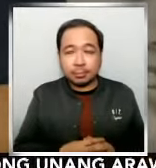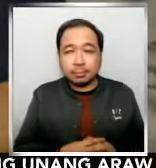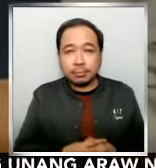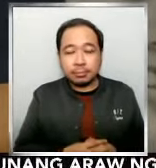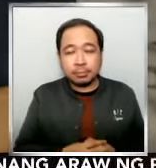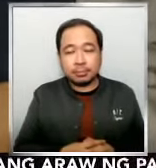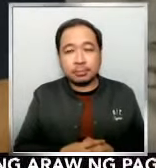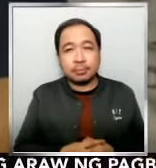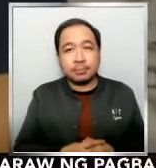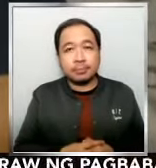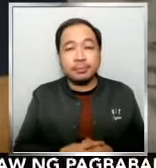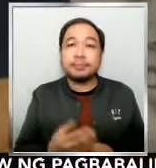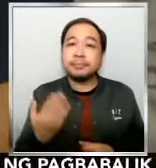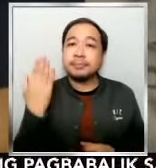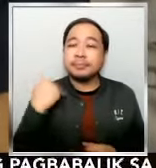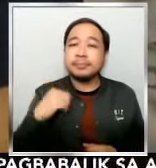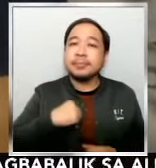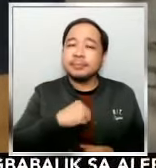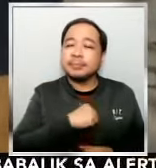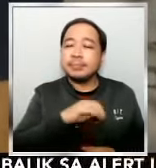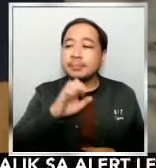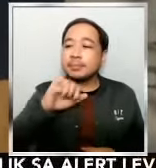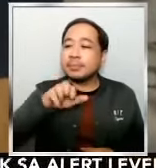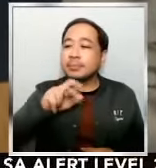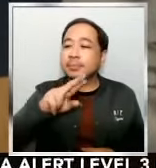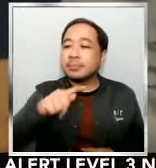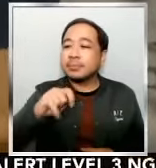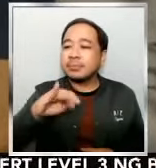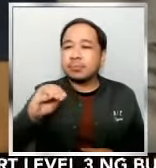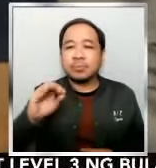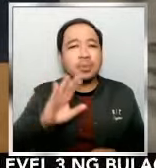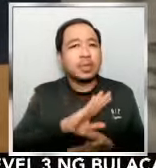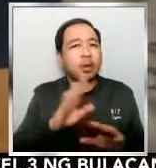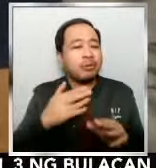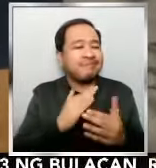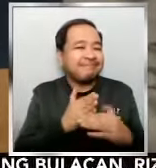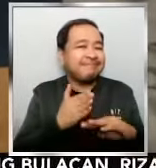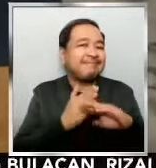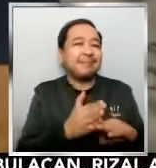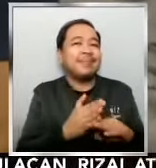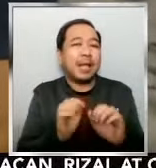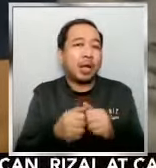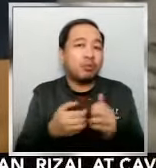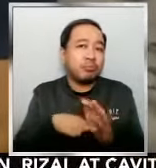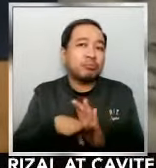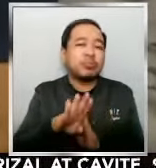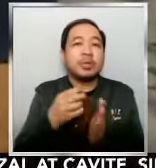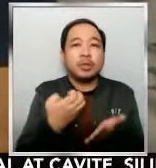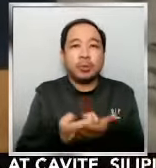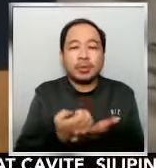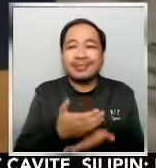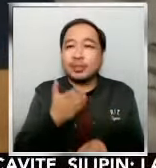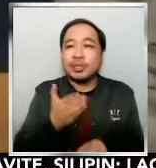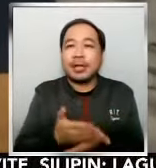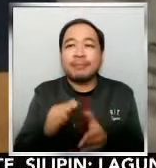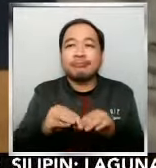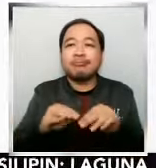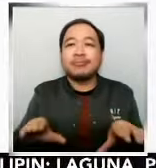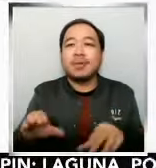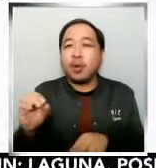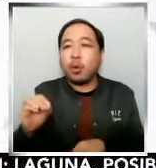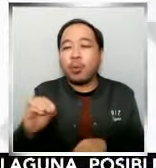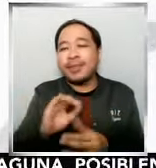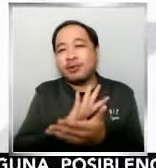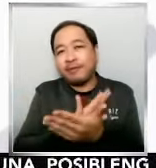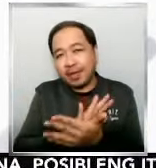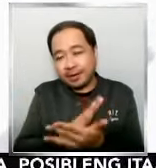Sinabi ni dating Senador JV Ejercito na hindi dapat maging hadlang sa pagbangon ng ekonomiya ang pagpigil sa pagkalat ng Omicron variant sa bansa.